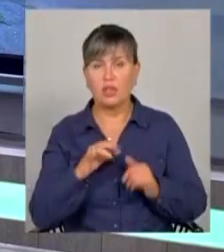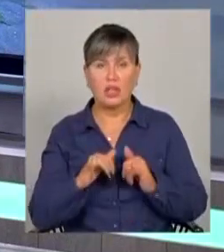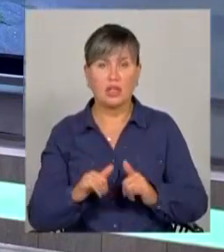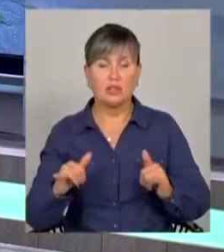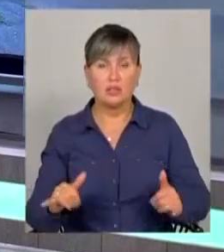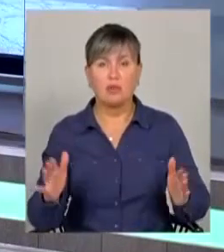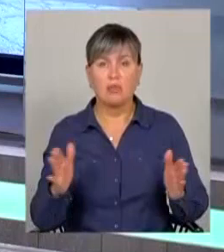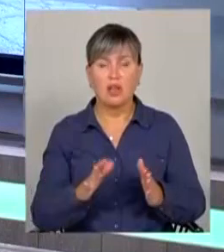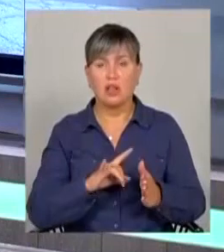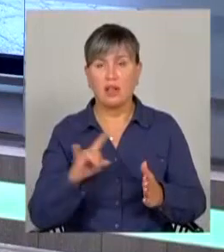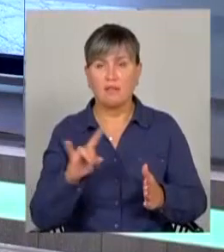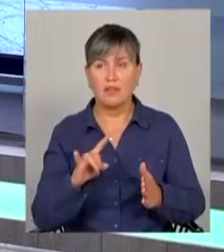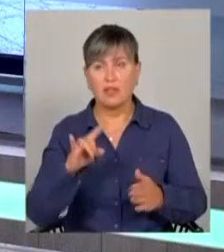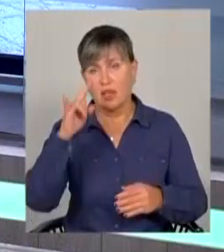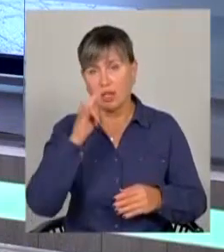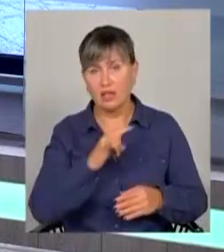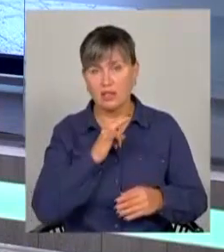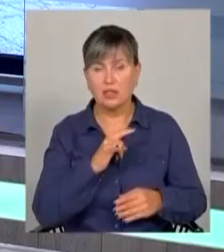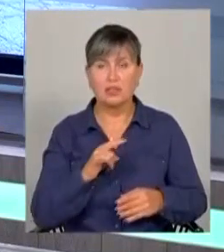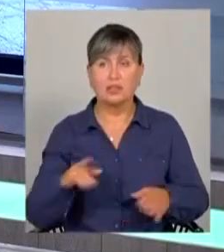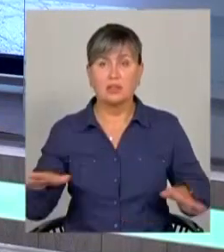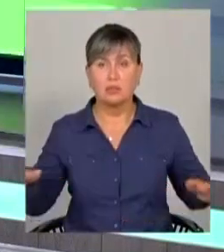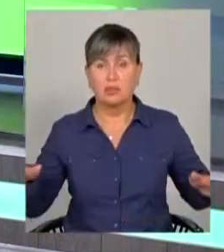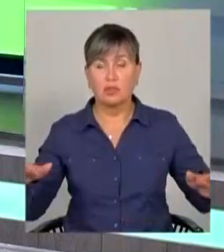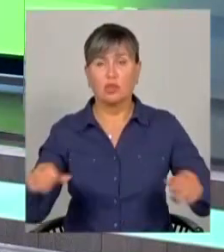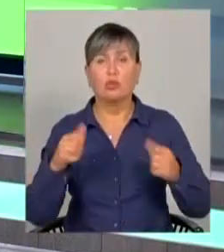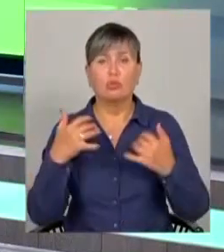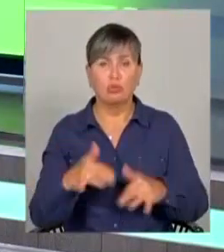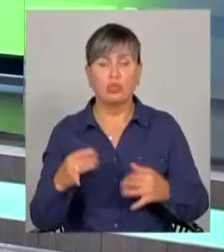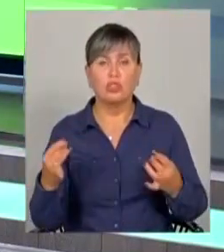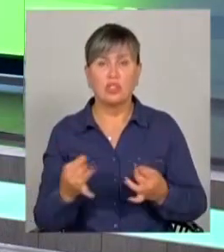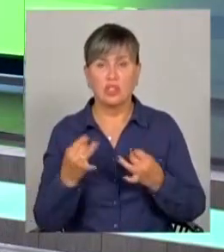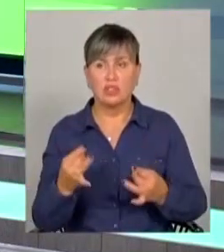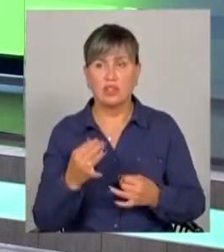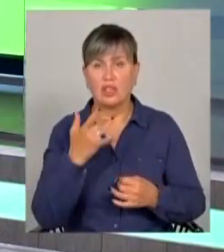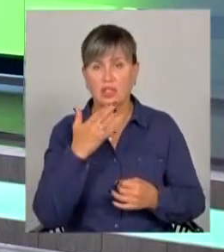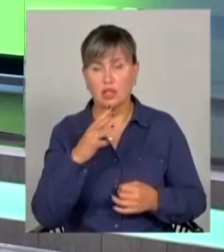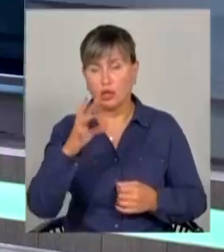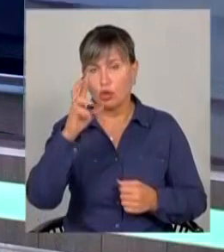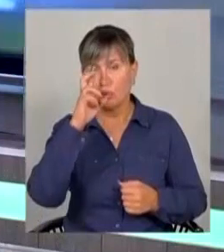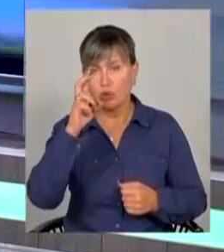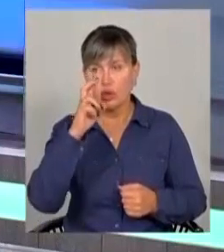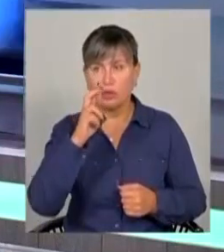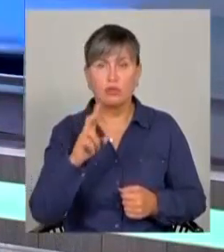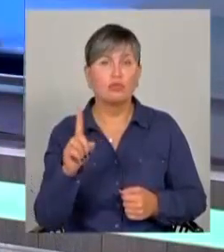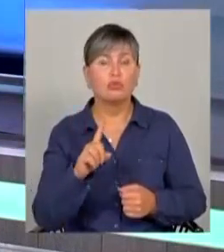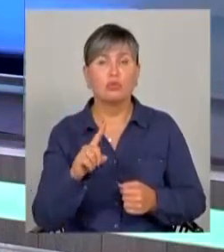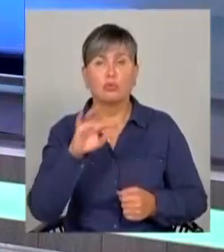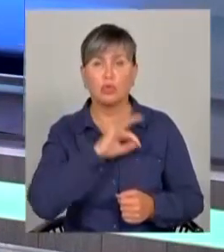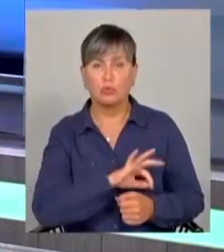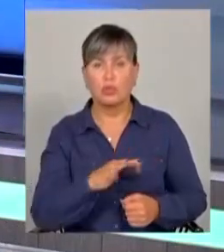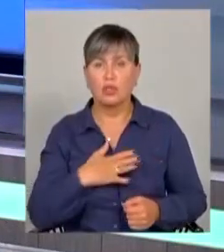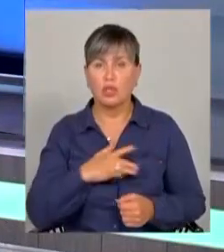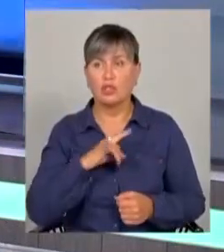малой авиации. Казахстанскими крылатыми машинами уже заинтересовались иностранные государства. В чем преимущество